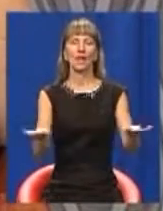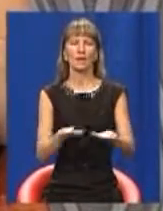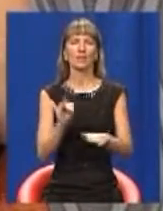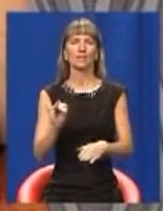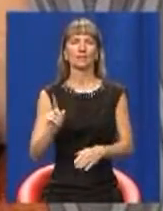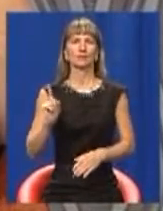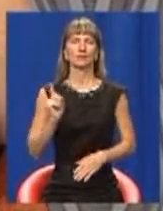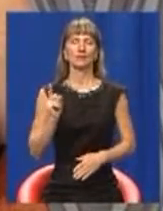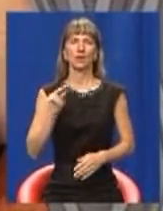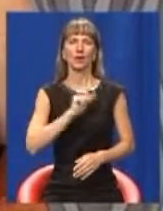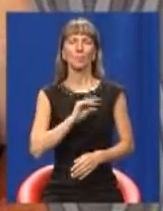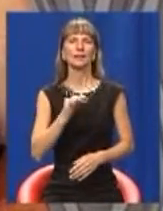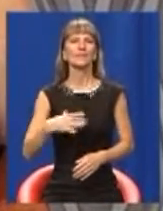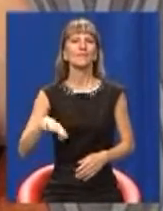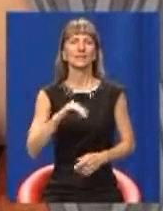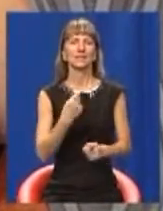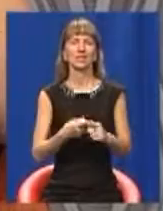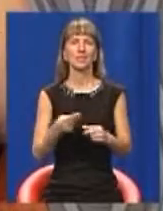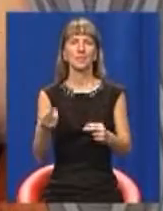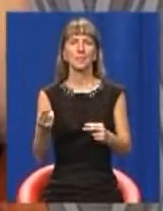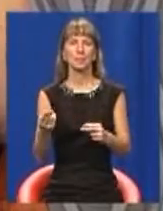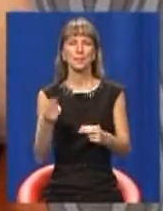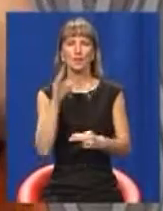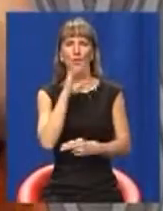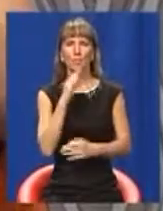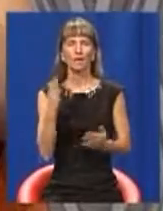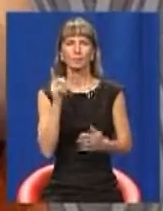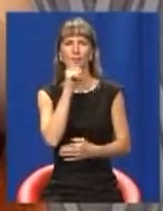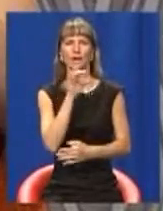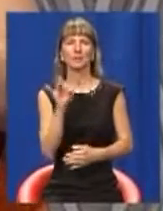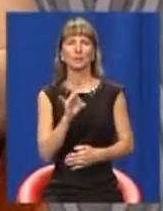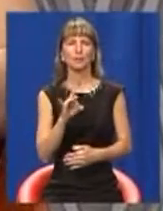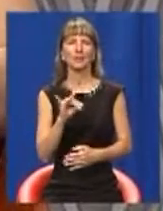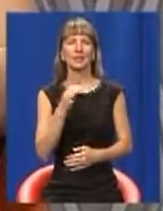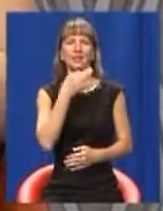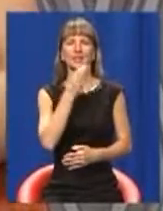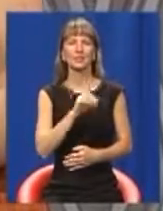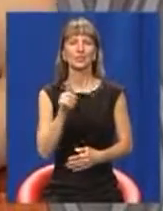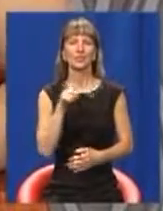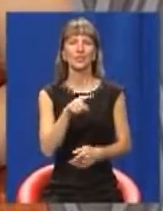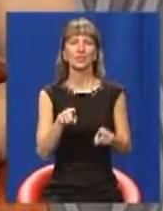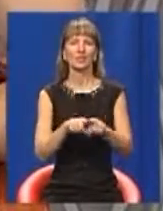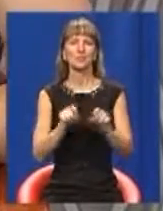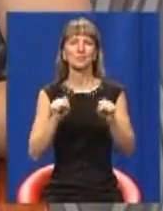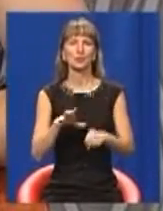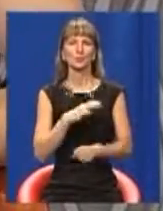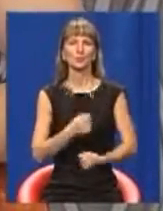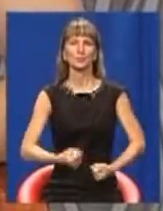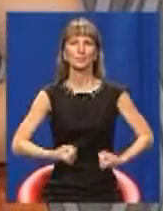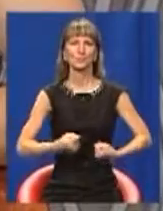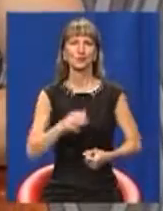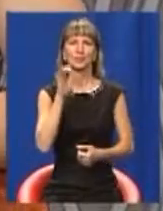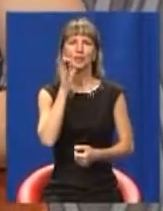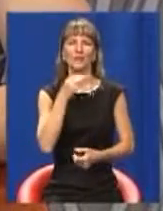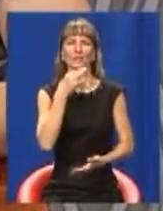пастухом підробляє, і все це один пес, який просто начебто невеличкий такий, начебто і не скажеш, що він такий може бути мужній,